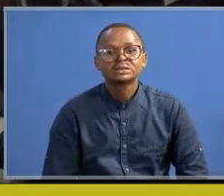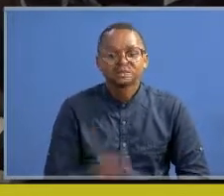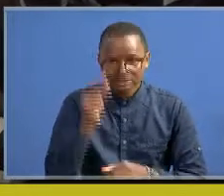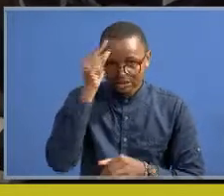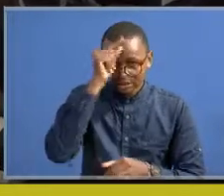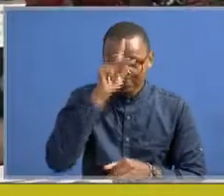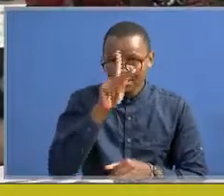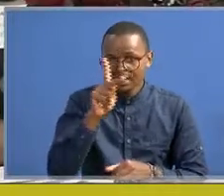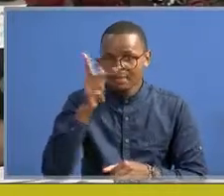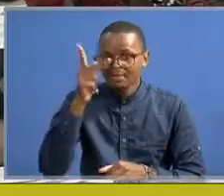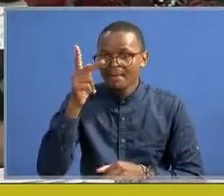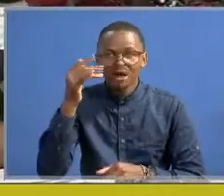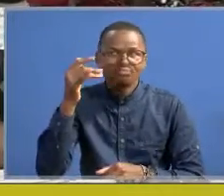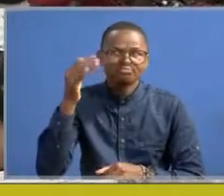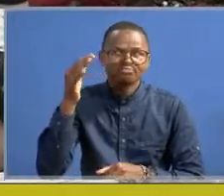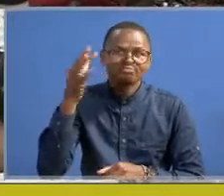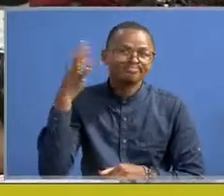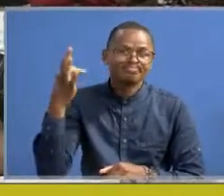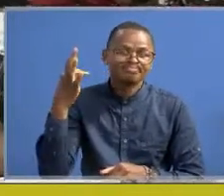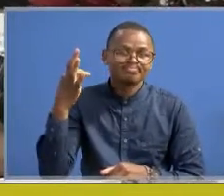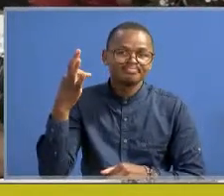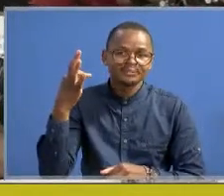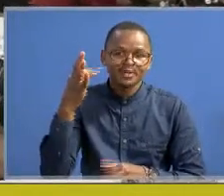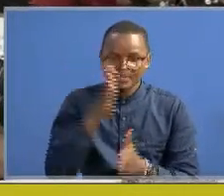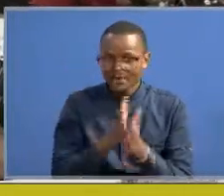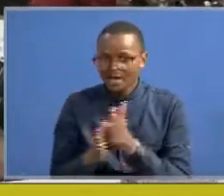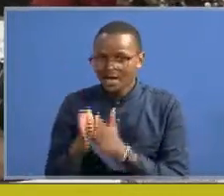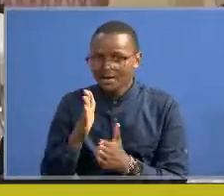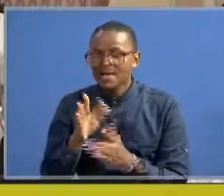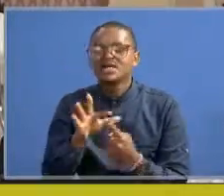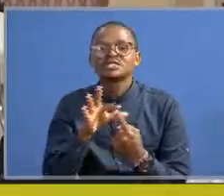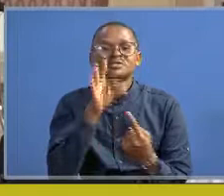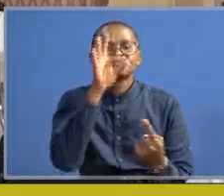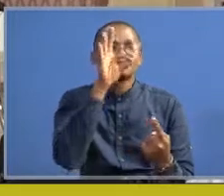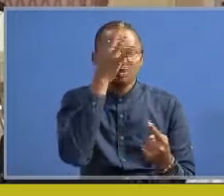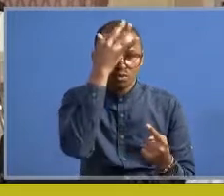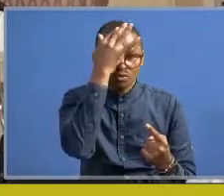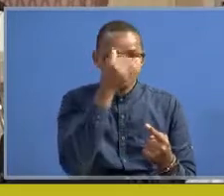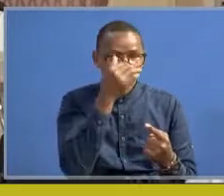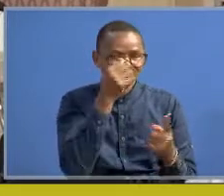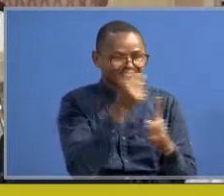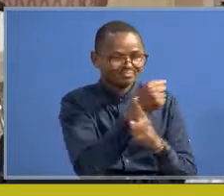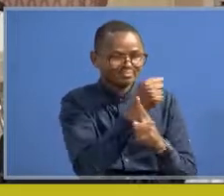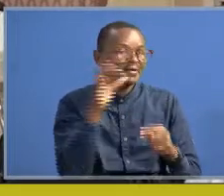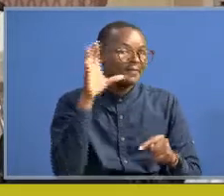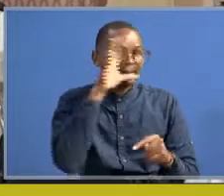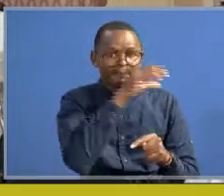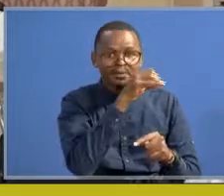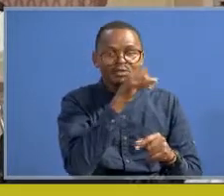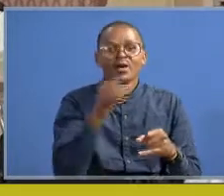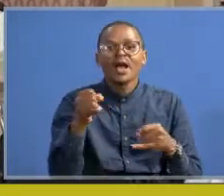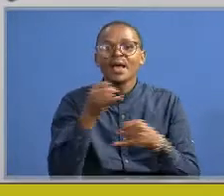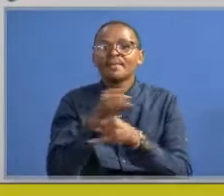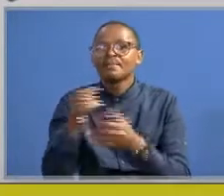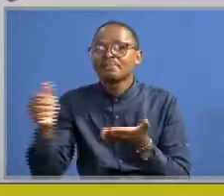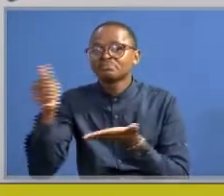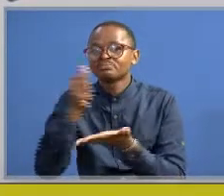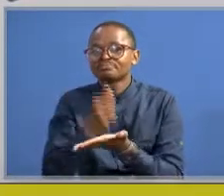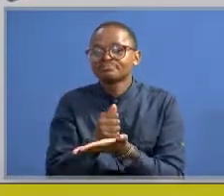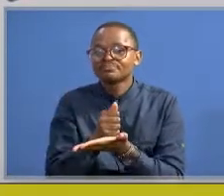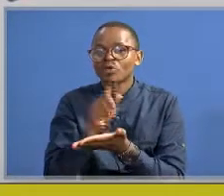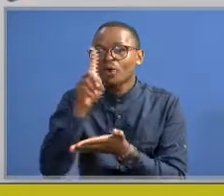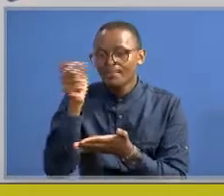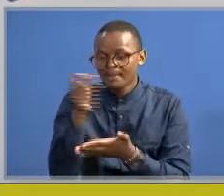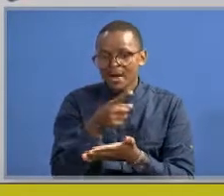Serikali ya Kenya juzi imejitahidi katika kuweka mikakati kabambe ili kupambana na ukosefu wa ajira. Na ikiwa ni